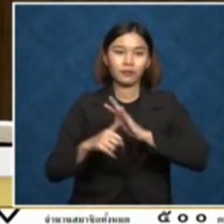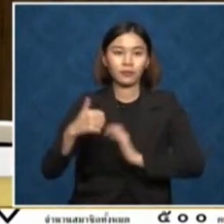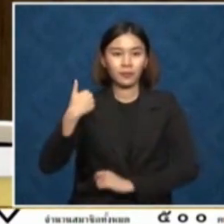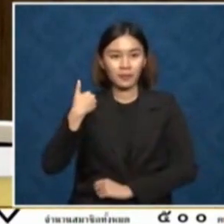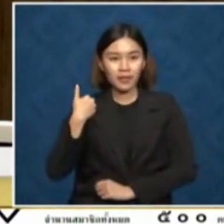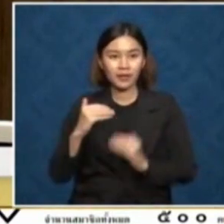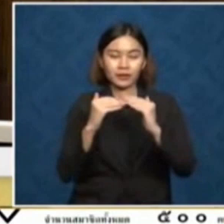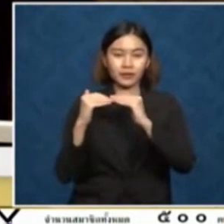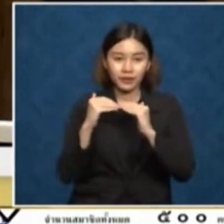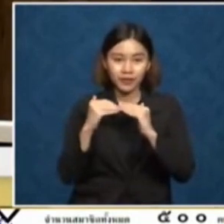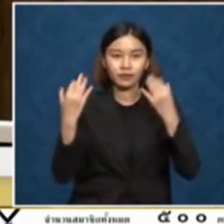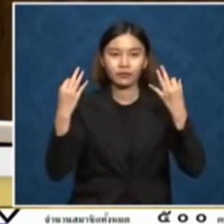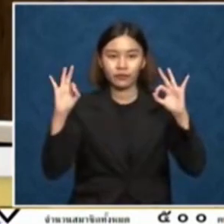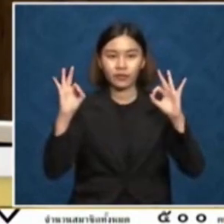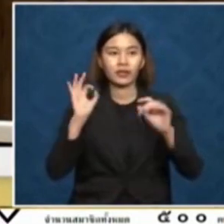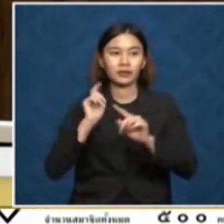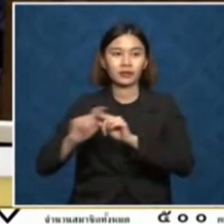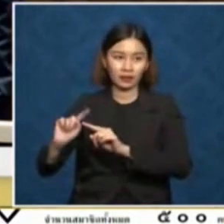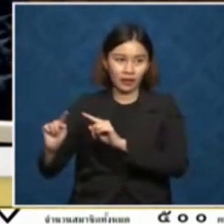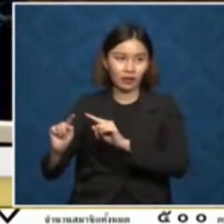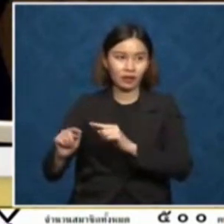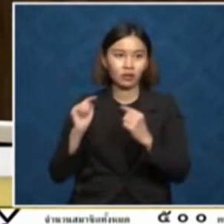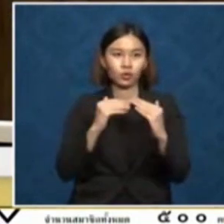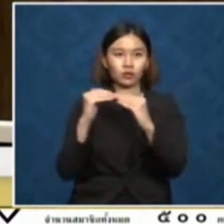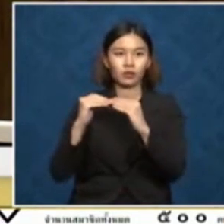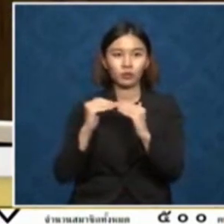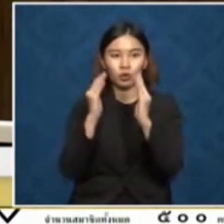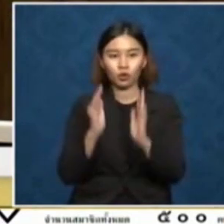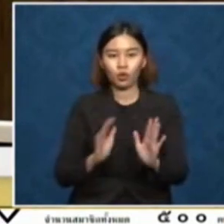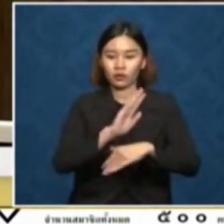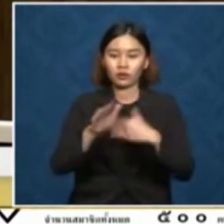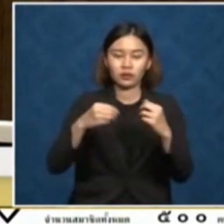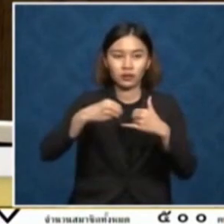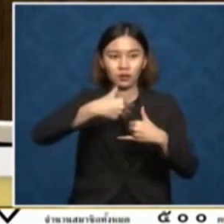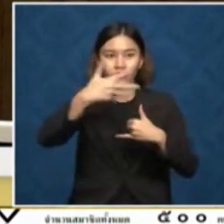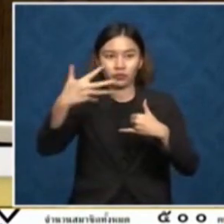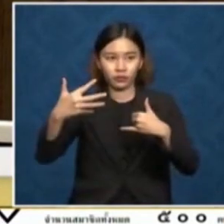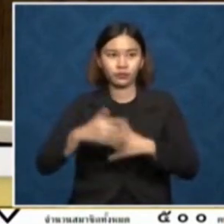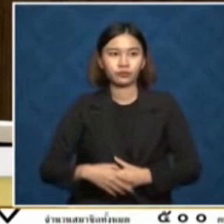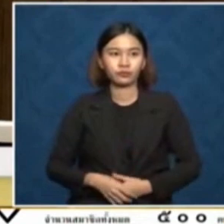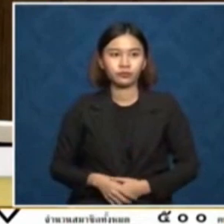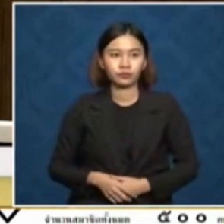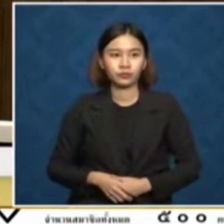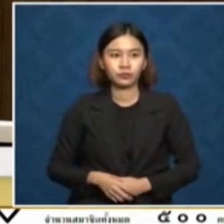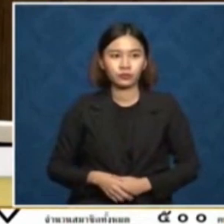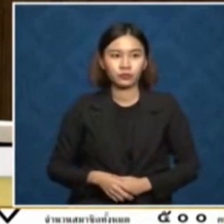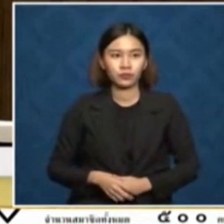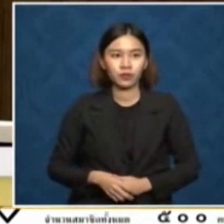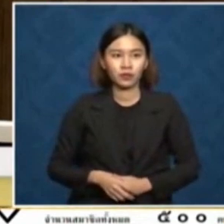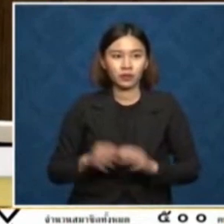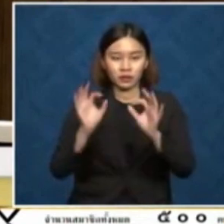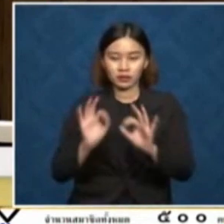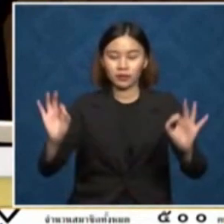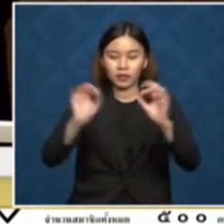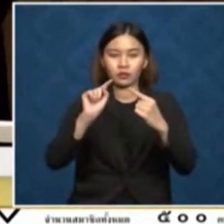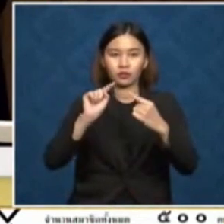ษย์สิทธิเสรีภาพและความเสมอภาคของบุคคลผู้มีความหลากหลายทางเพศโดยเฉพ